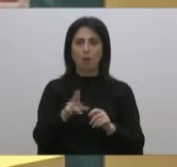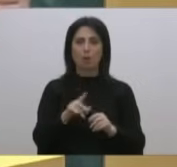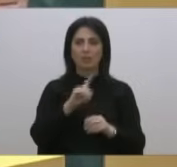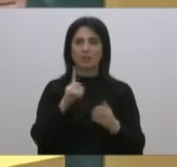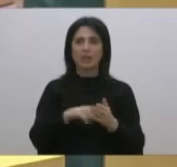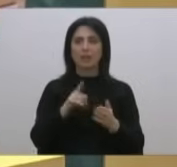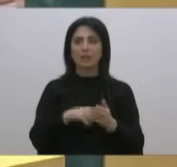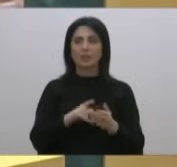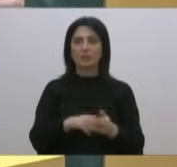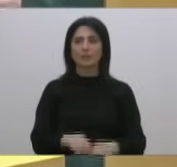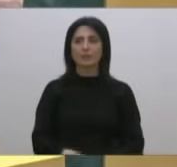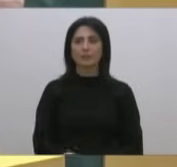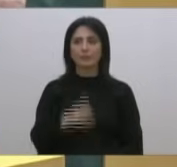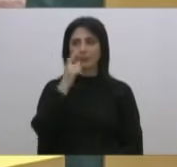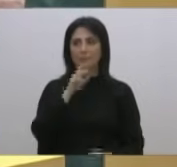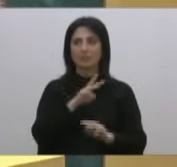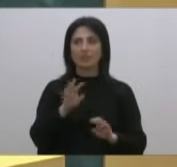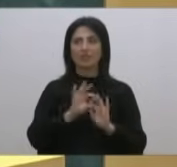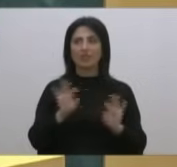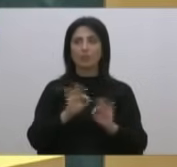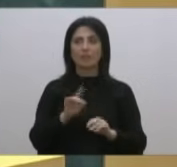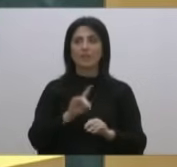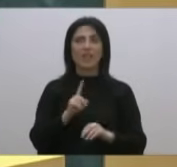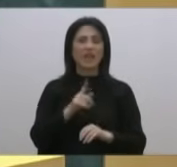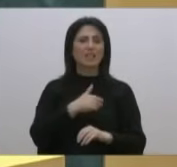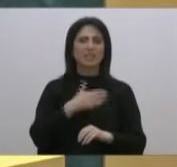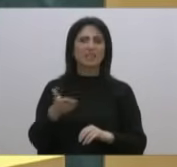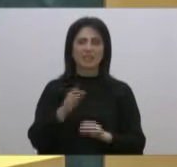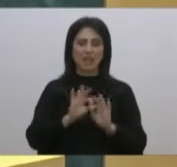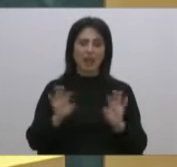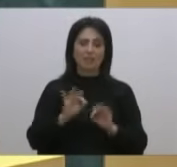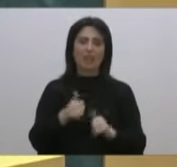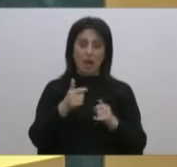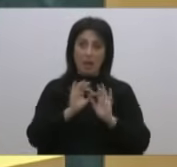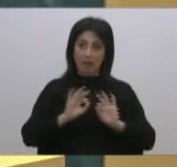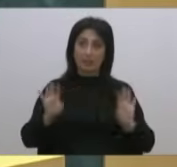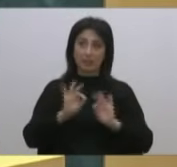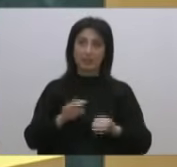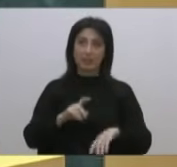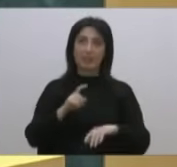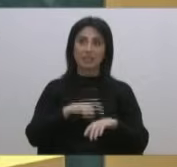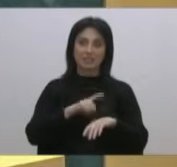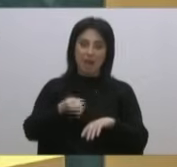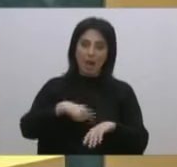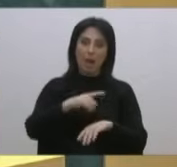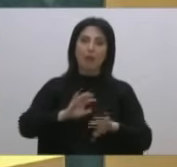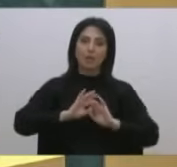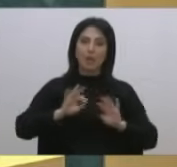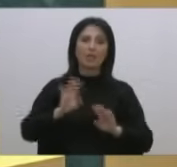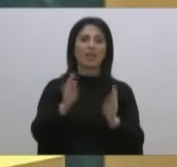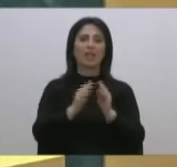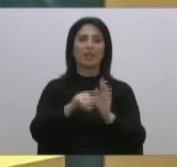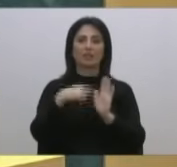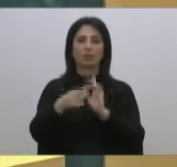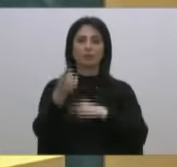zis că e vii da. Baton ministrul zoe obne odirom, rați aruna axnat, ho cargat snit, ai sate bi unde vitru, adam e nurat. Mai în